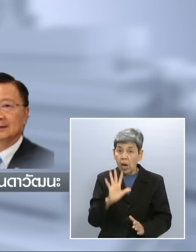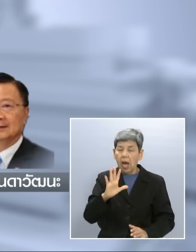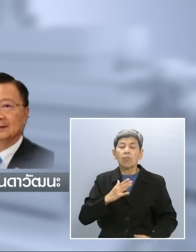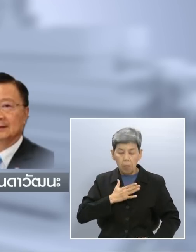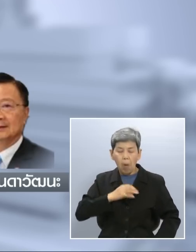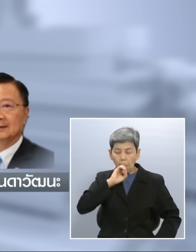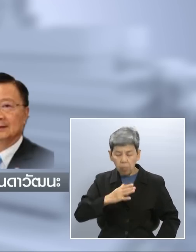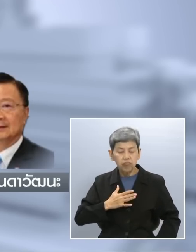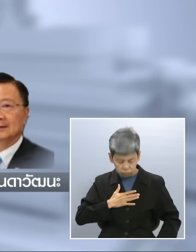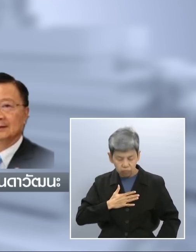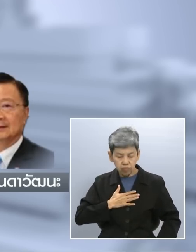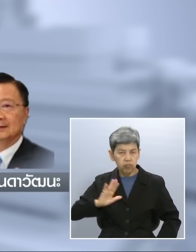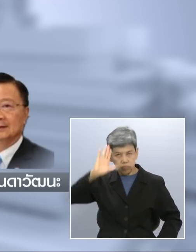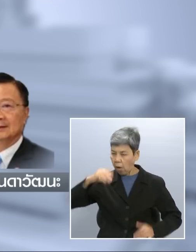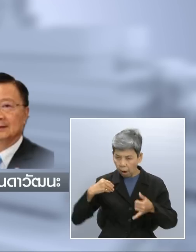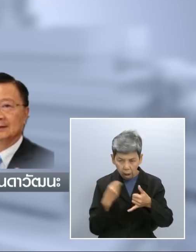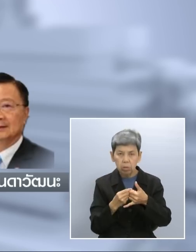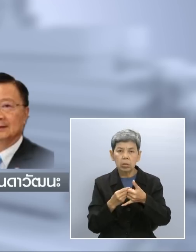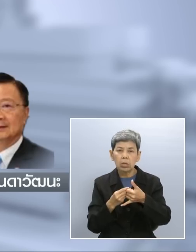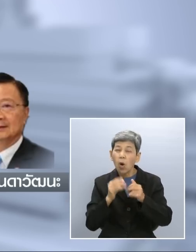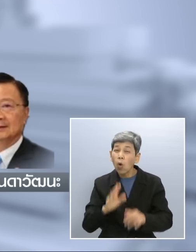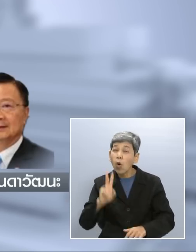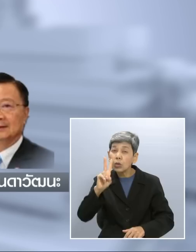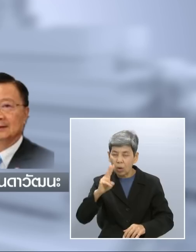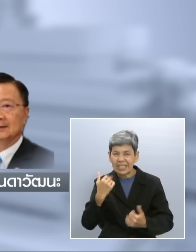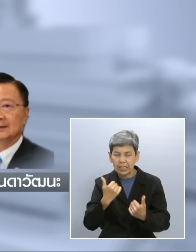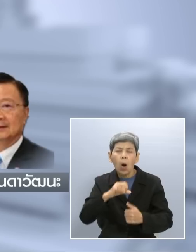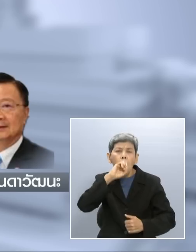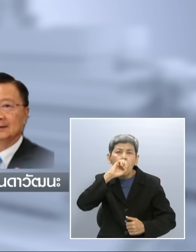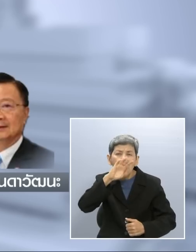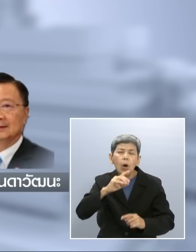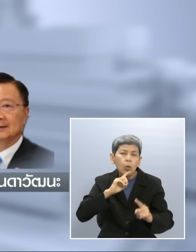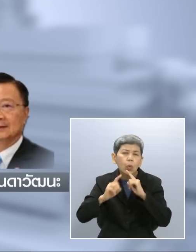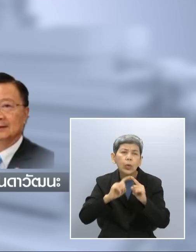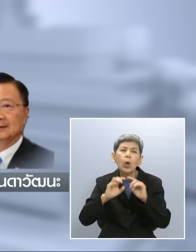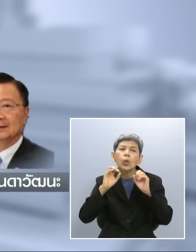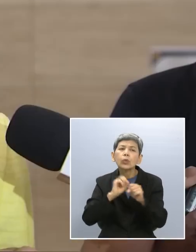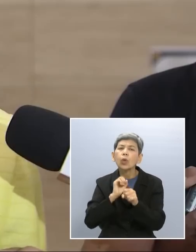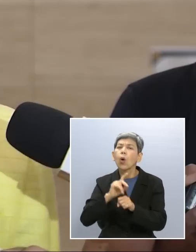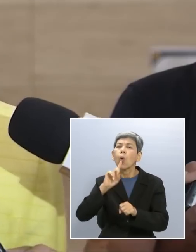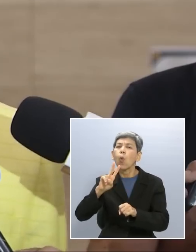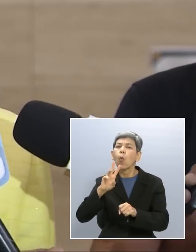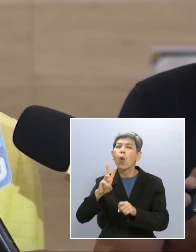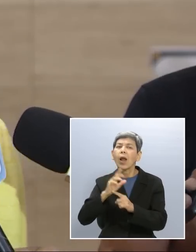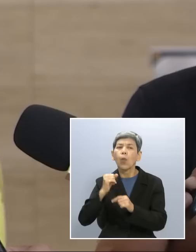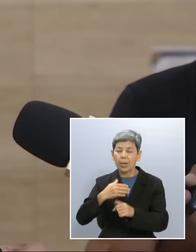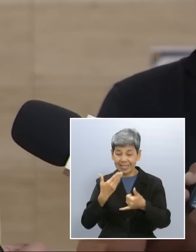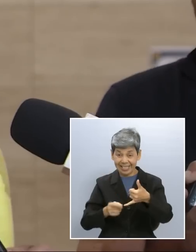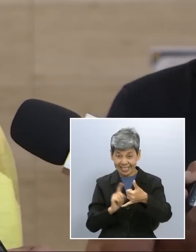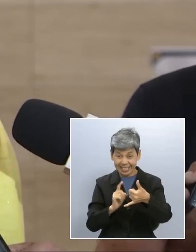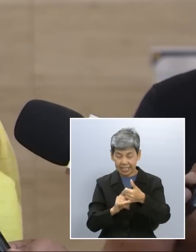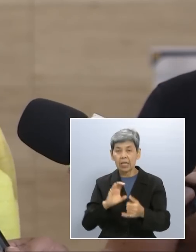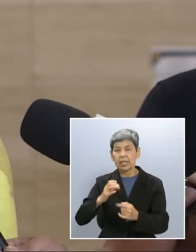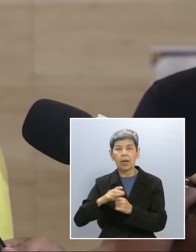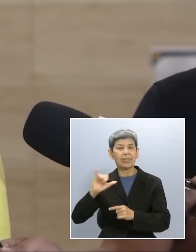ยืนยันมาแล้วนะครับในจำนวนนี้ก็มี 2ท่านนะครับที่เพิ่งจะมาชัดเจนในตอนหลังก็คือคุยหยุยวัลลภตังค์ทอนานุรักษ์นะครับกับคุณ